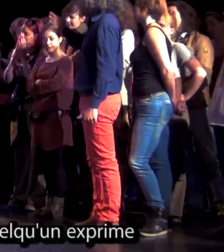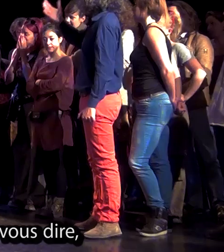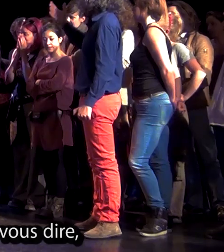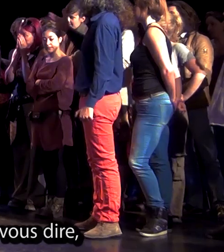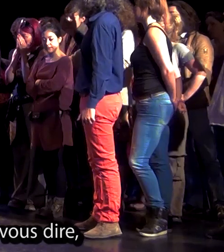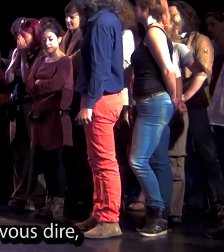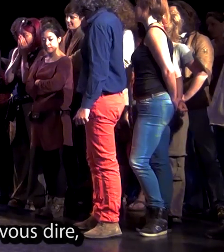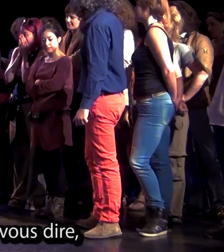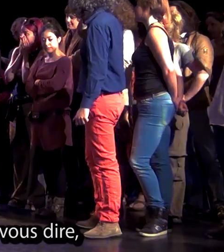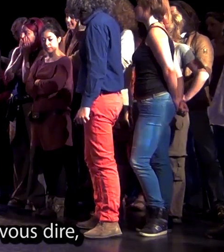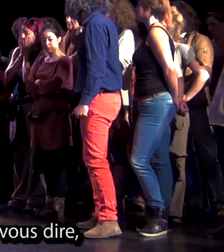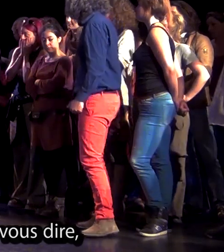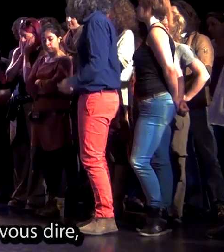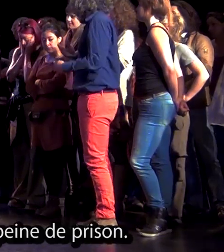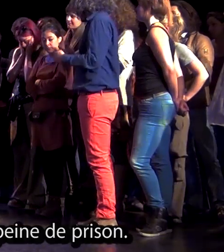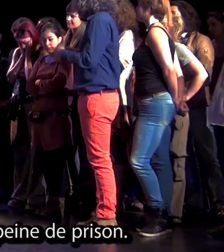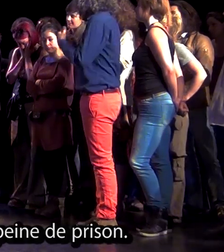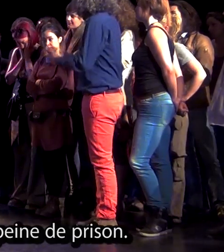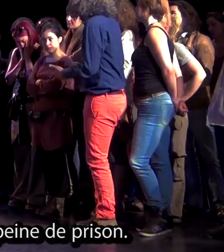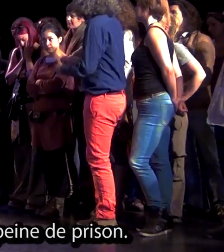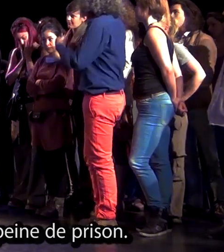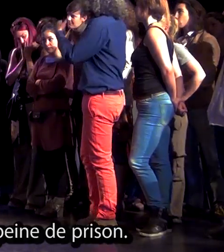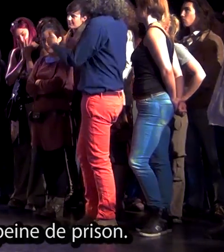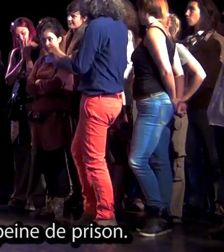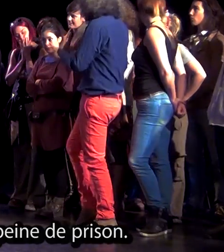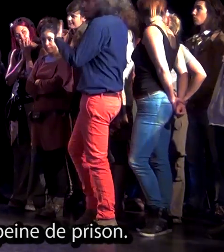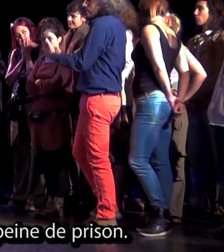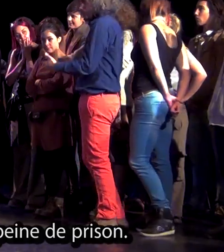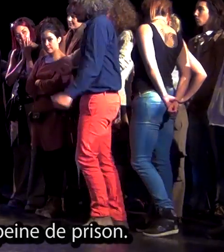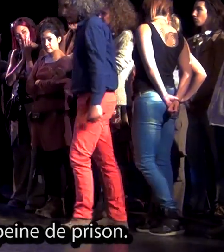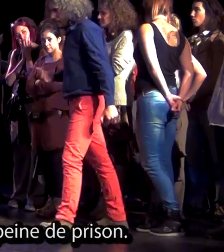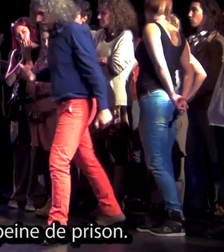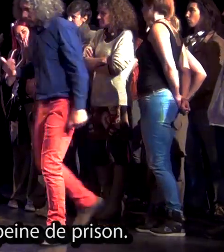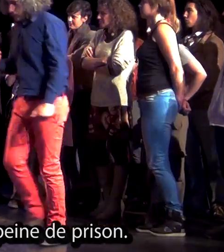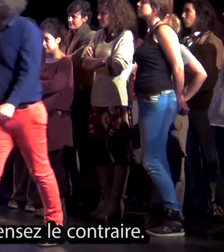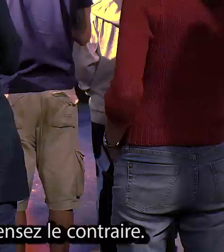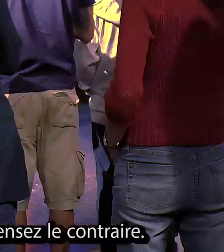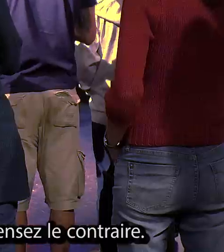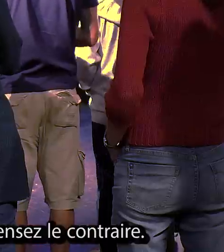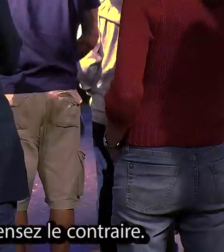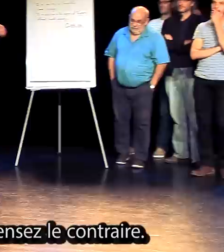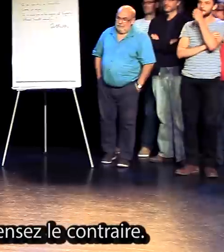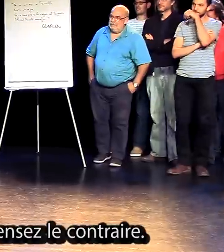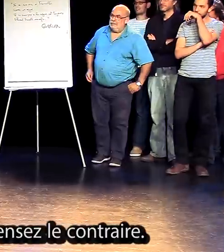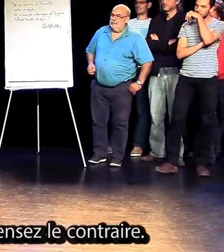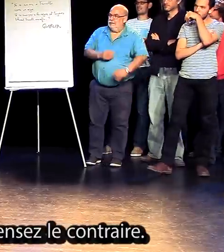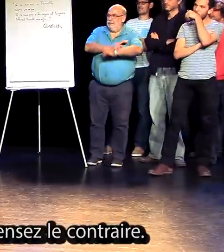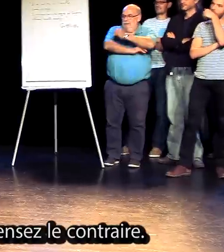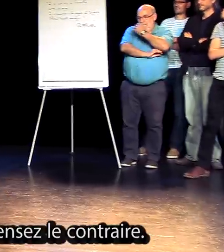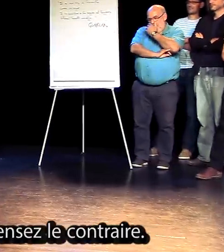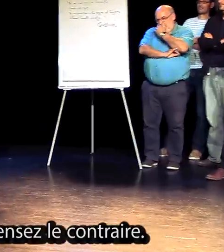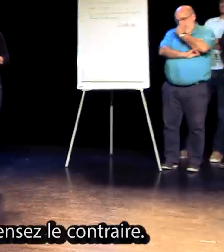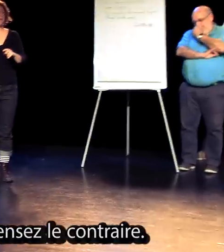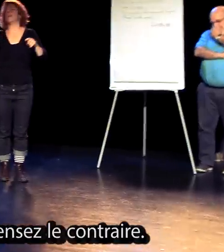exprime des phrases que je vais vous nommer, eh ben, il puisse avoir une amende, une peine de prison, quelque chose de ce type-là? Ah, non, de ce côté-là, c'est que vous